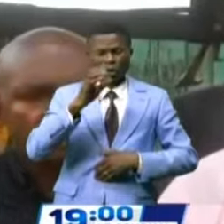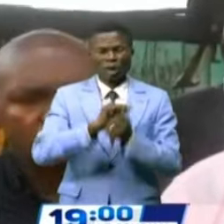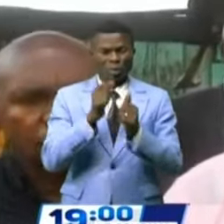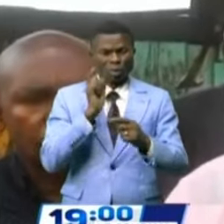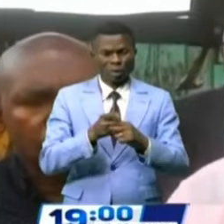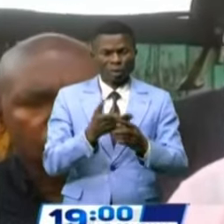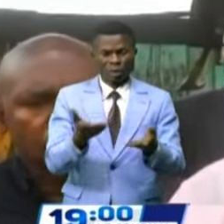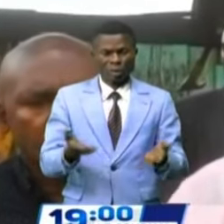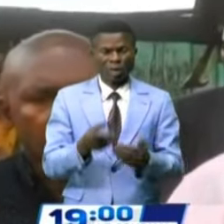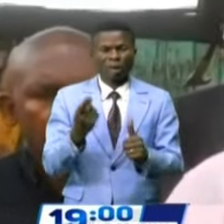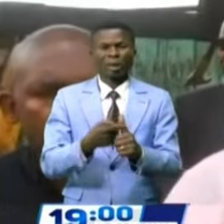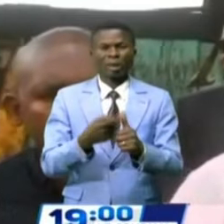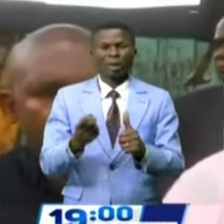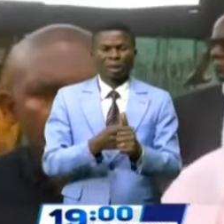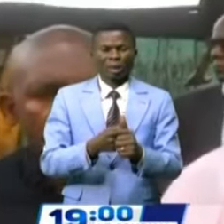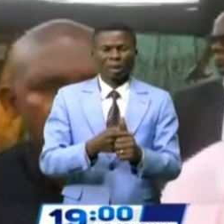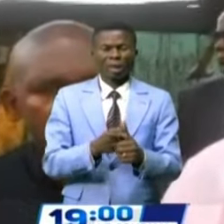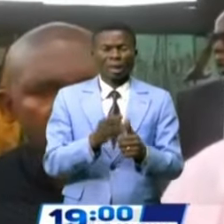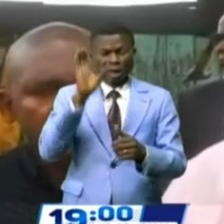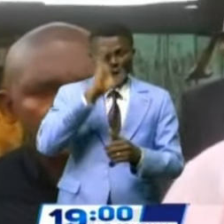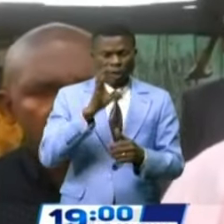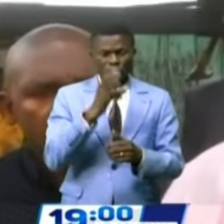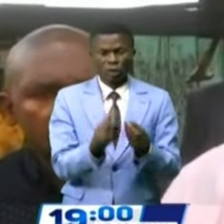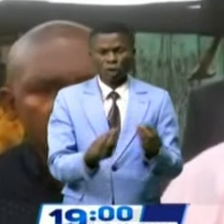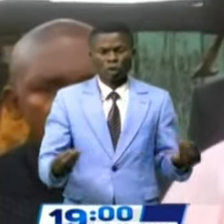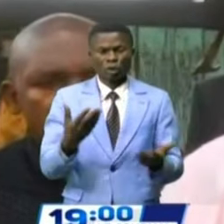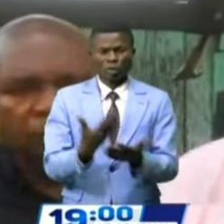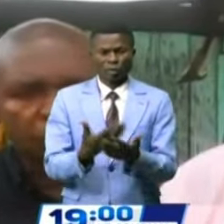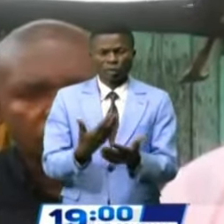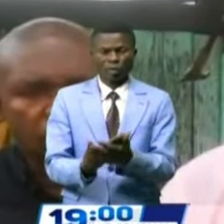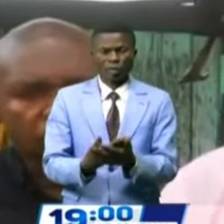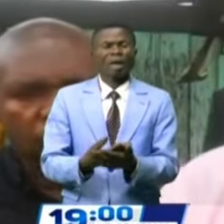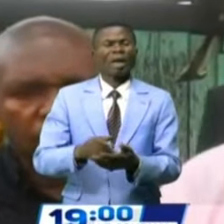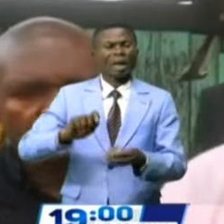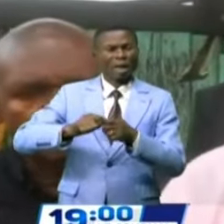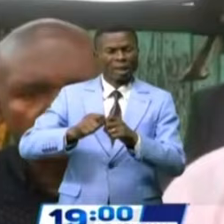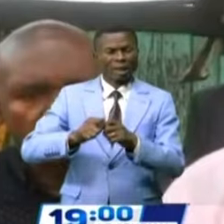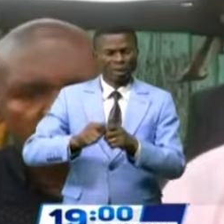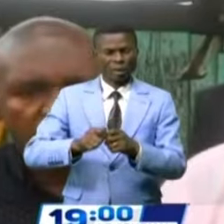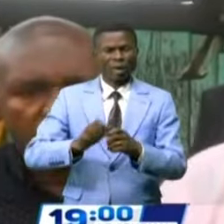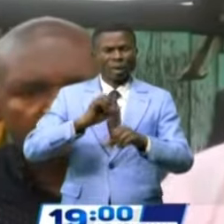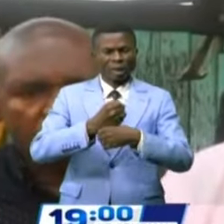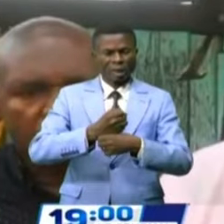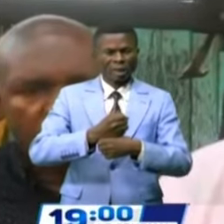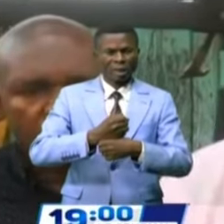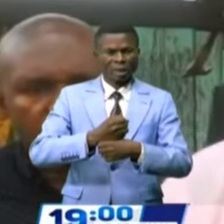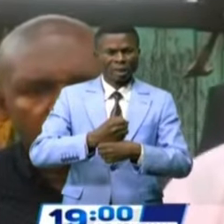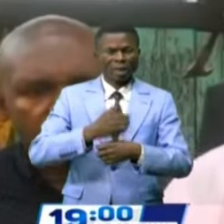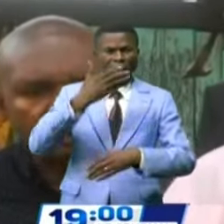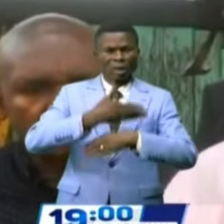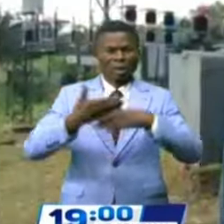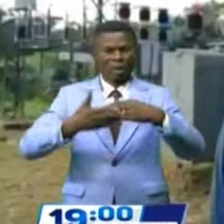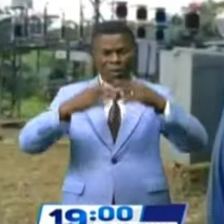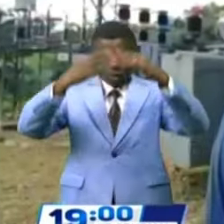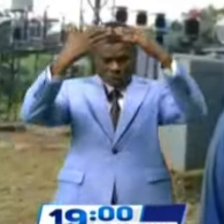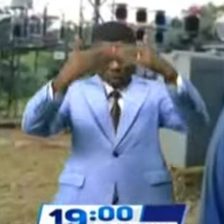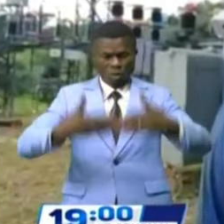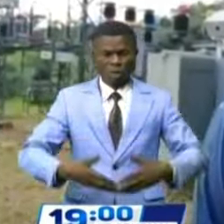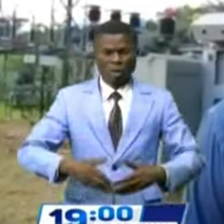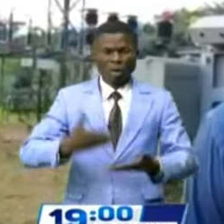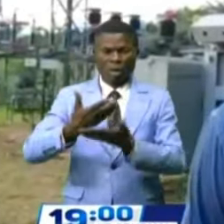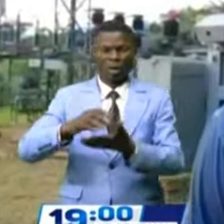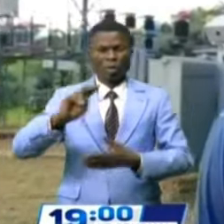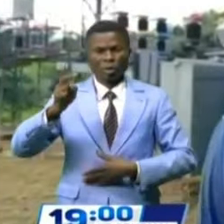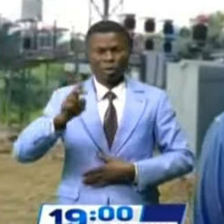nous avons, mais surtout d'envisager maintenant non seulement la réparation, mais également la création et la construction de la phase 2. Selon